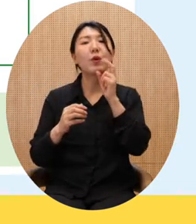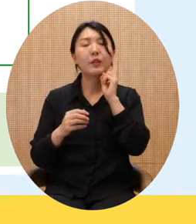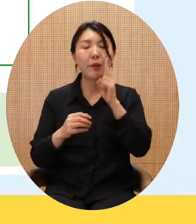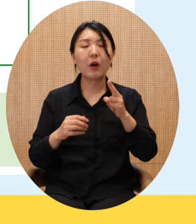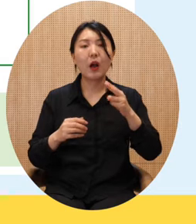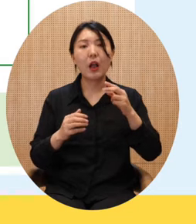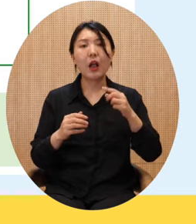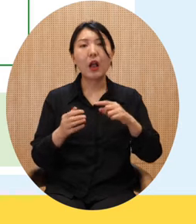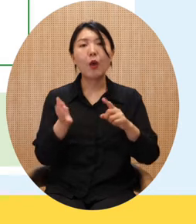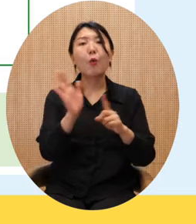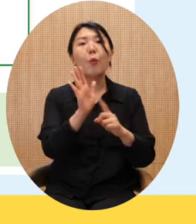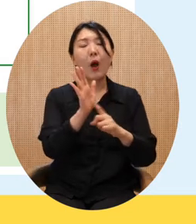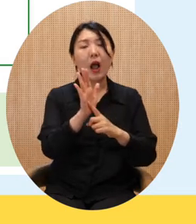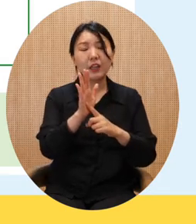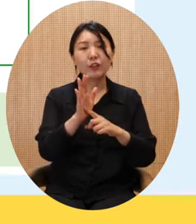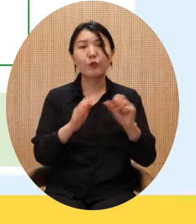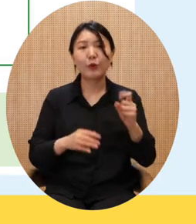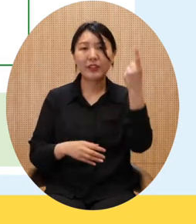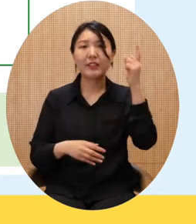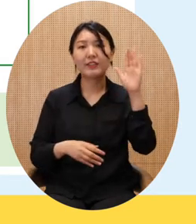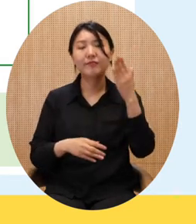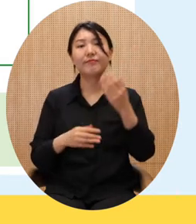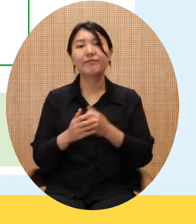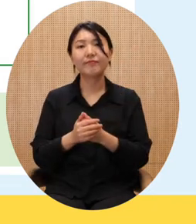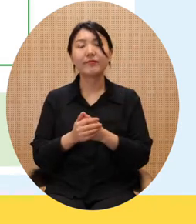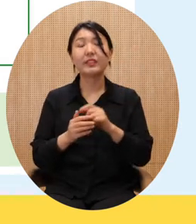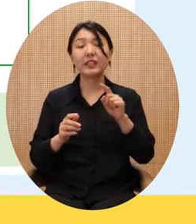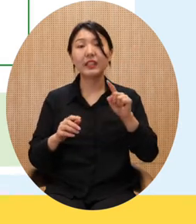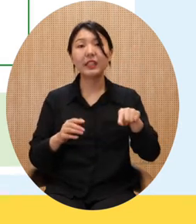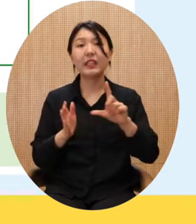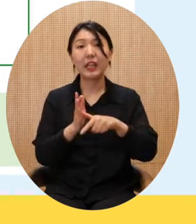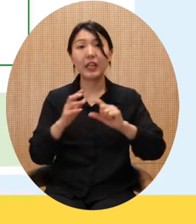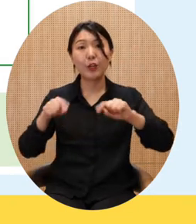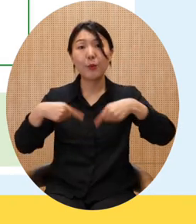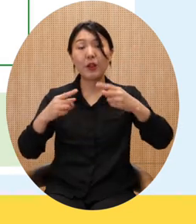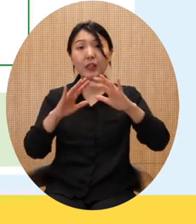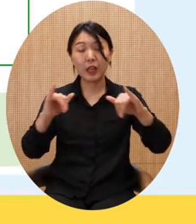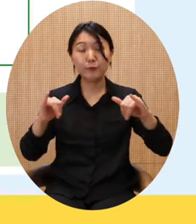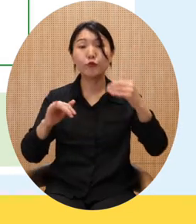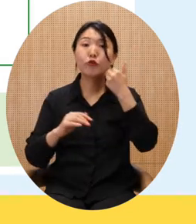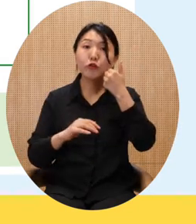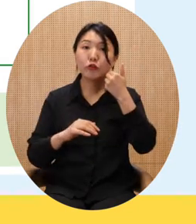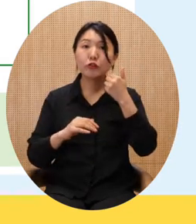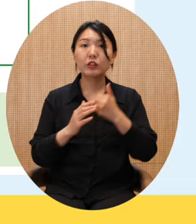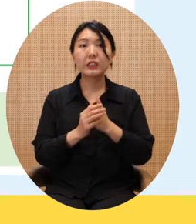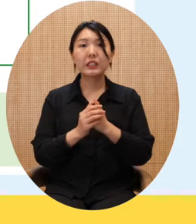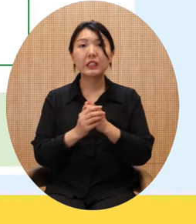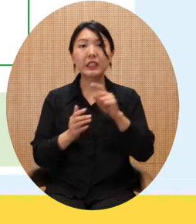계기가 되었는데요. 이때 참석해 주신 그 당시에